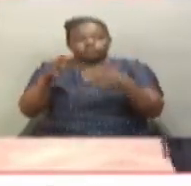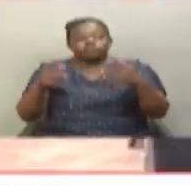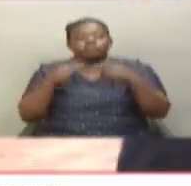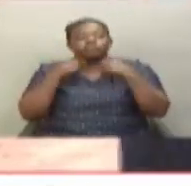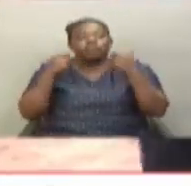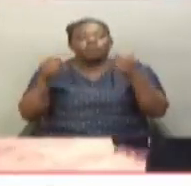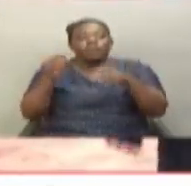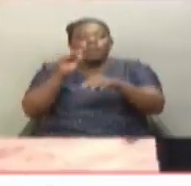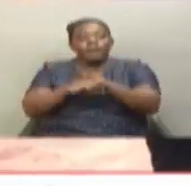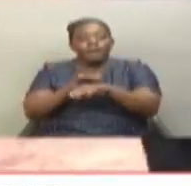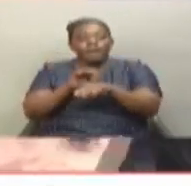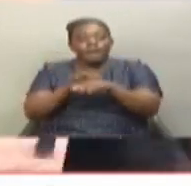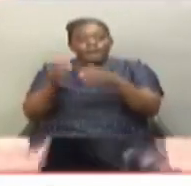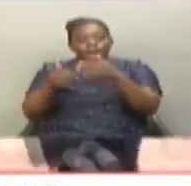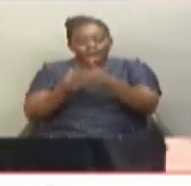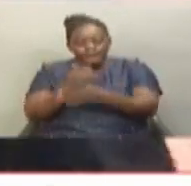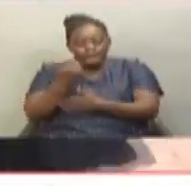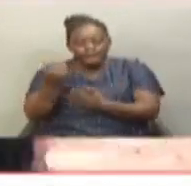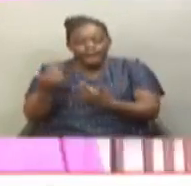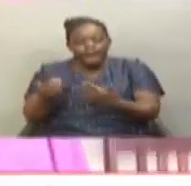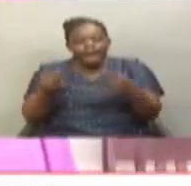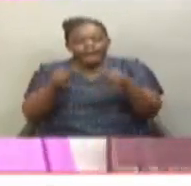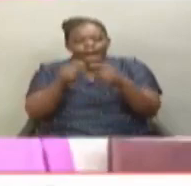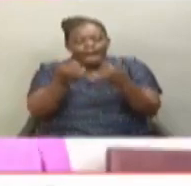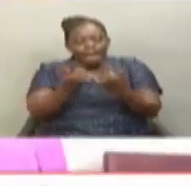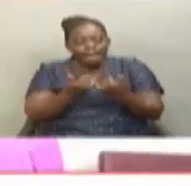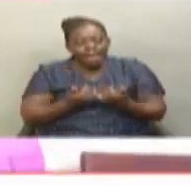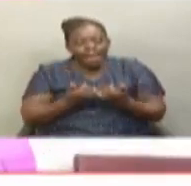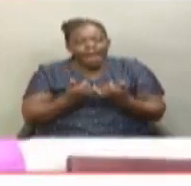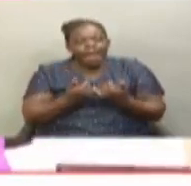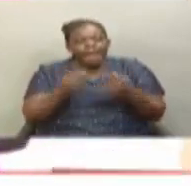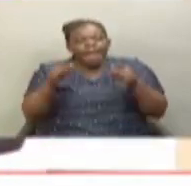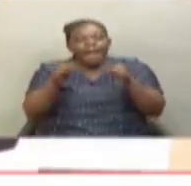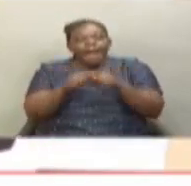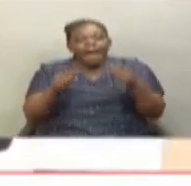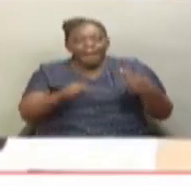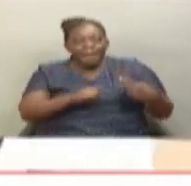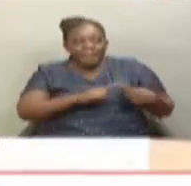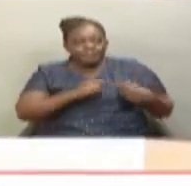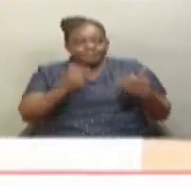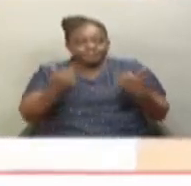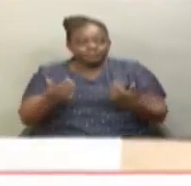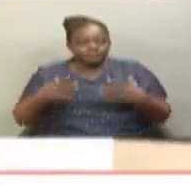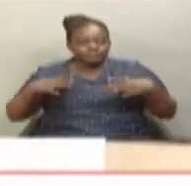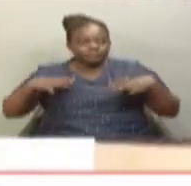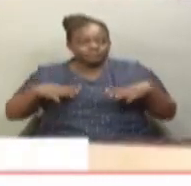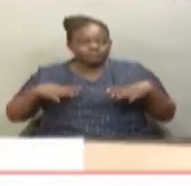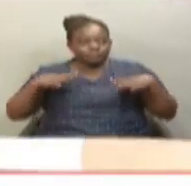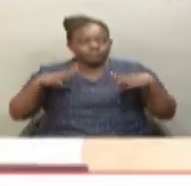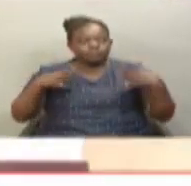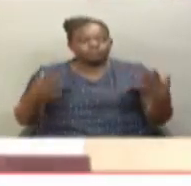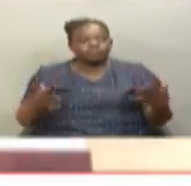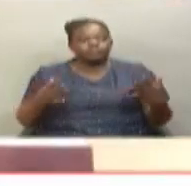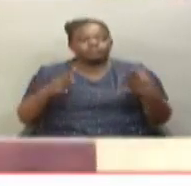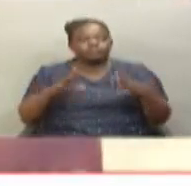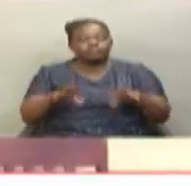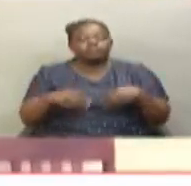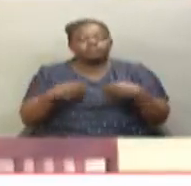okuli ow'emukono omugya Enos Kito Kagodo ne mukyala we ssaako w'ennamirembe ya Omula Samuel Balagadde